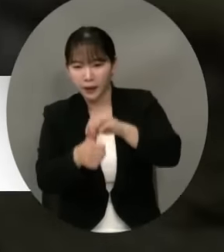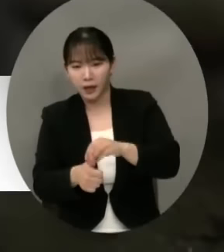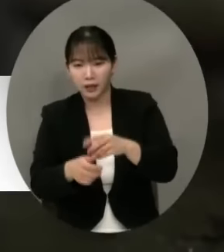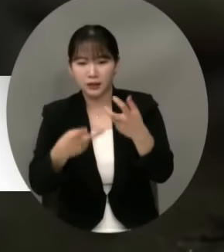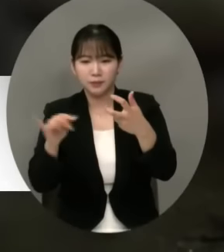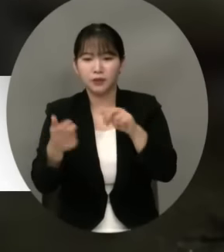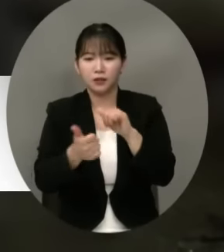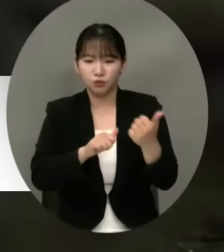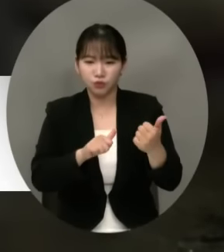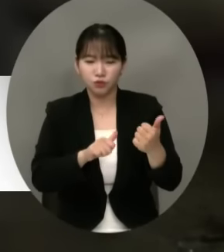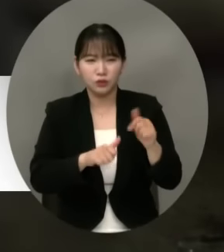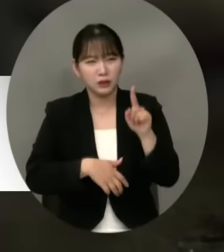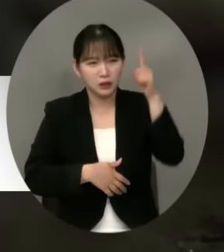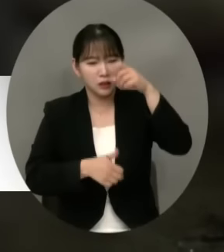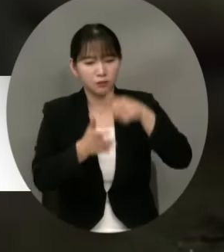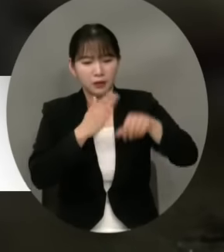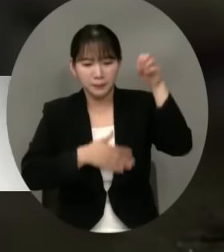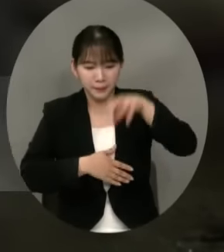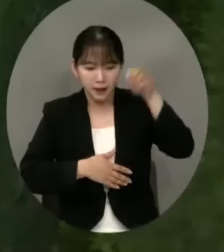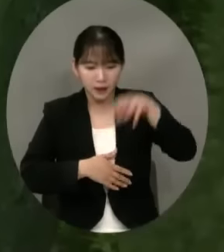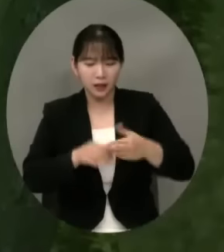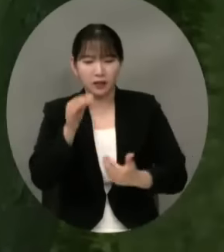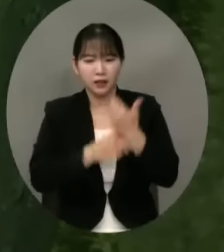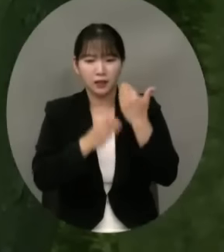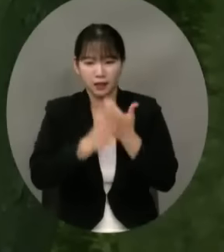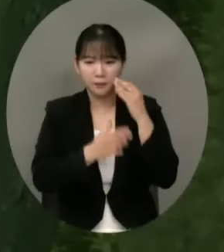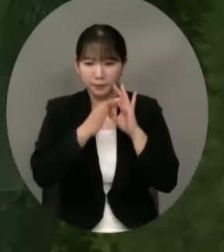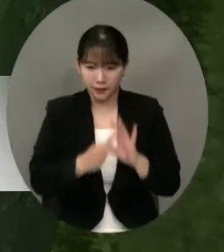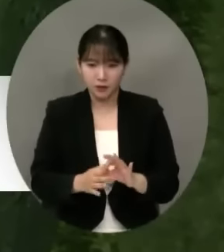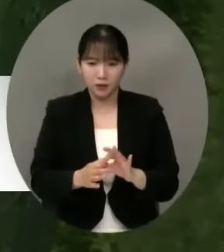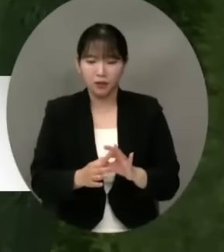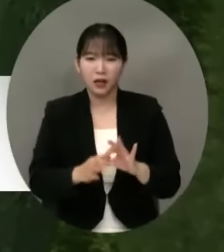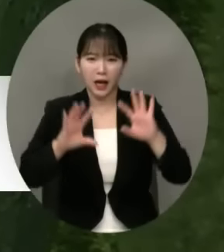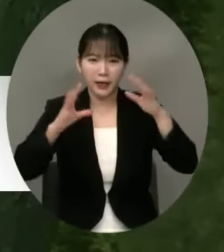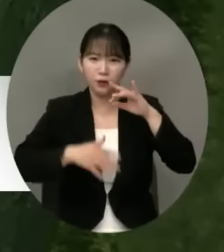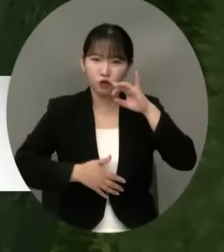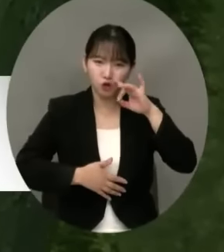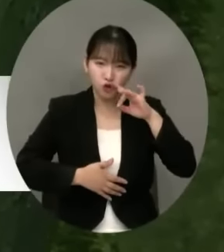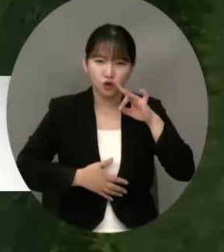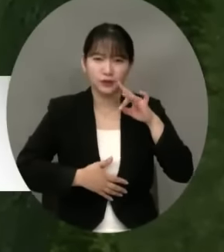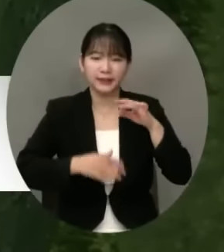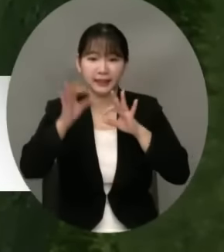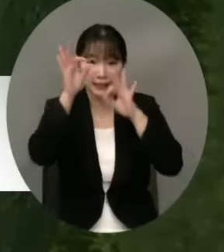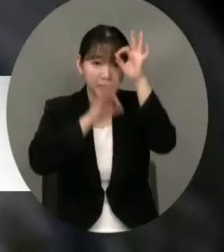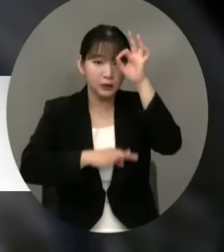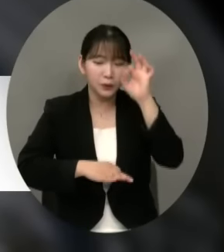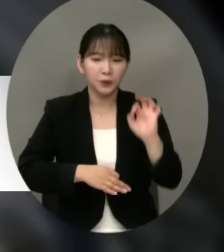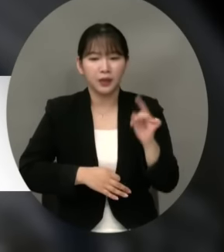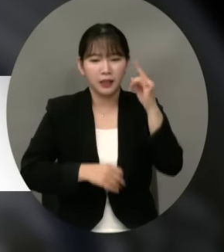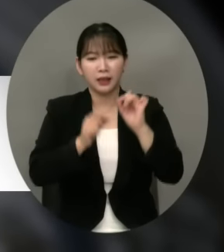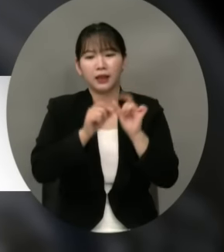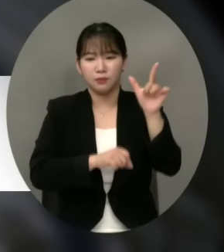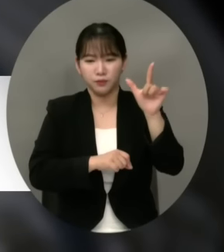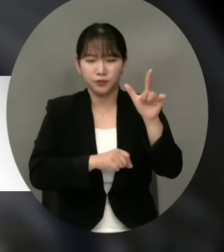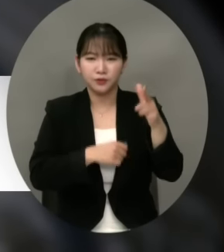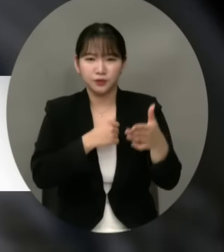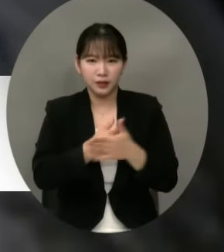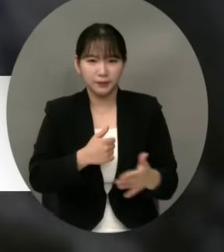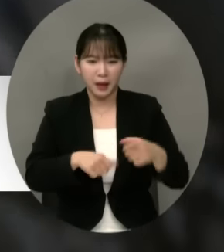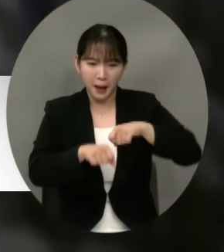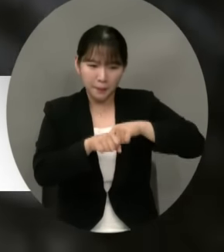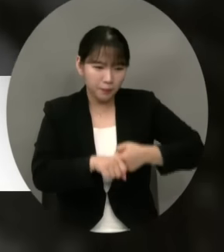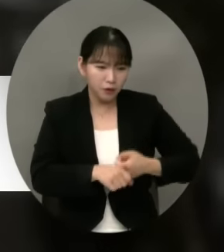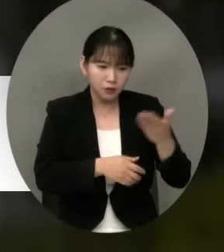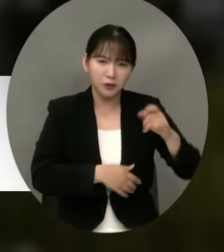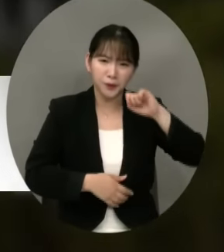등 고층 투척 사고는 계속되고 있습니다. 어린이들의 호기심이나 부주의로 인한 행동인 경우가 대부분이어서